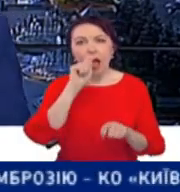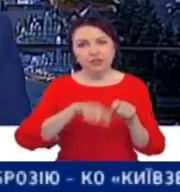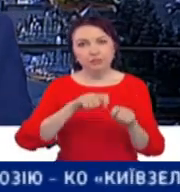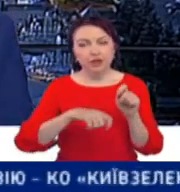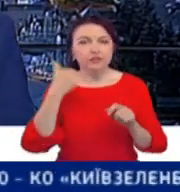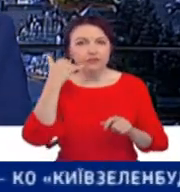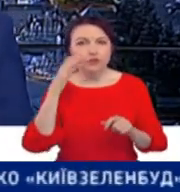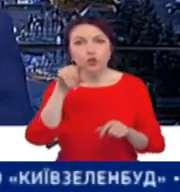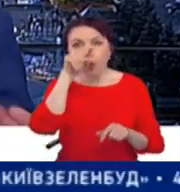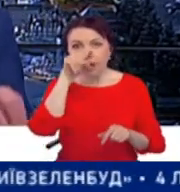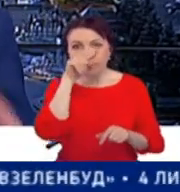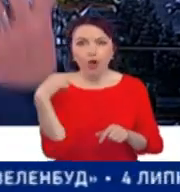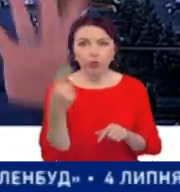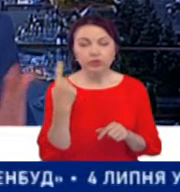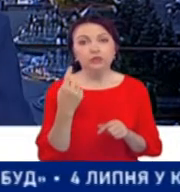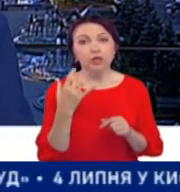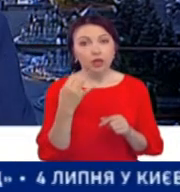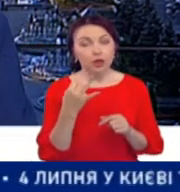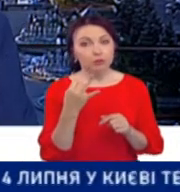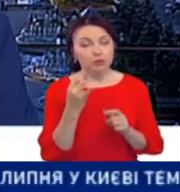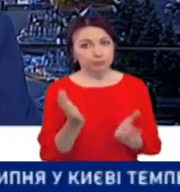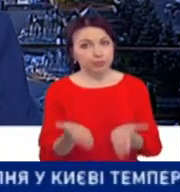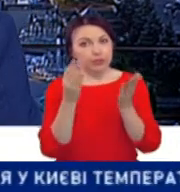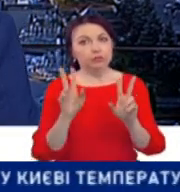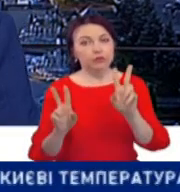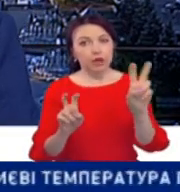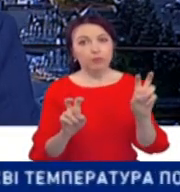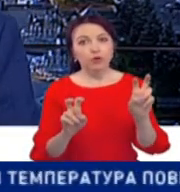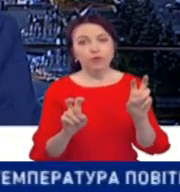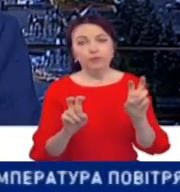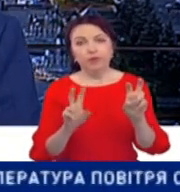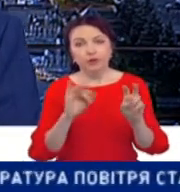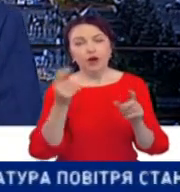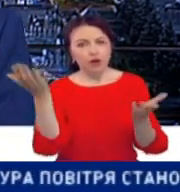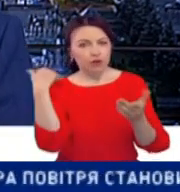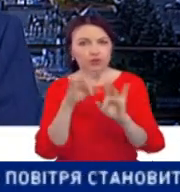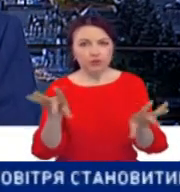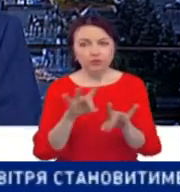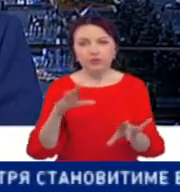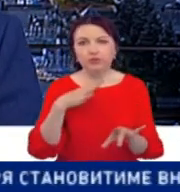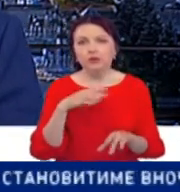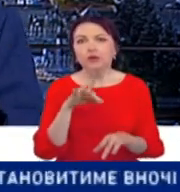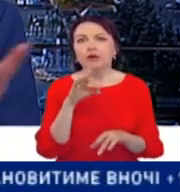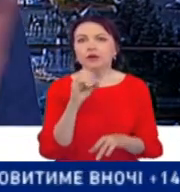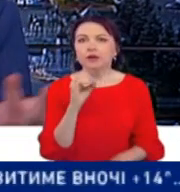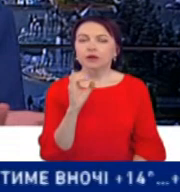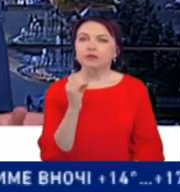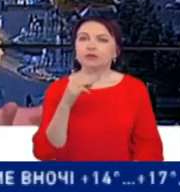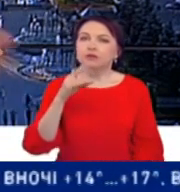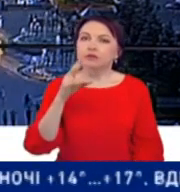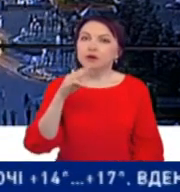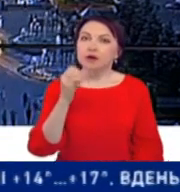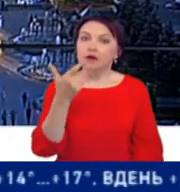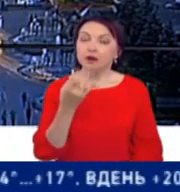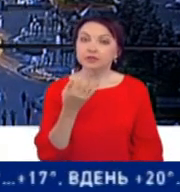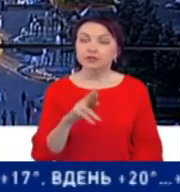він з Луганської області, трошки зачепимо, звичайна річ, тему і анонсовану мною реінтеграція Донбасу, як повертати людей,